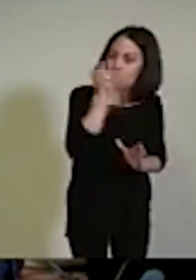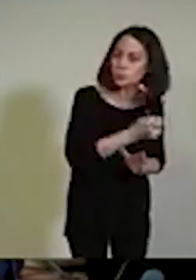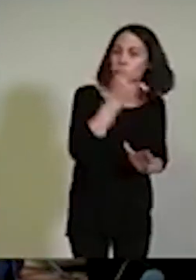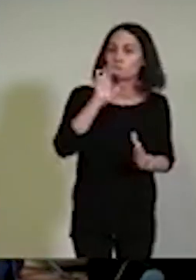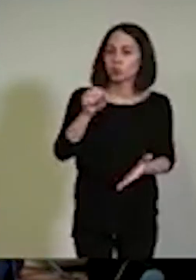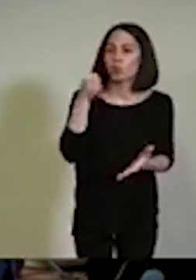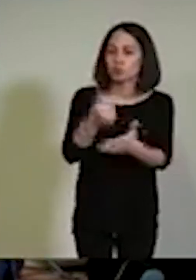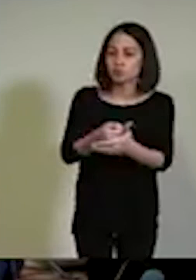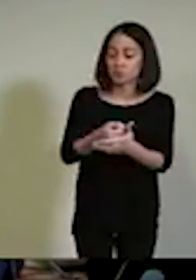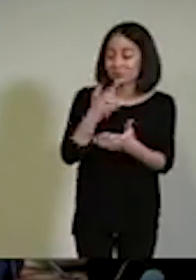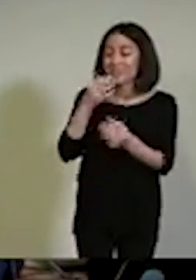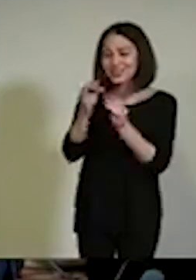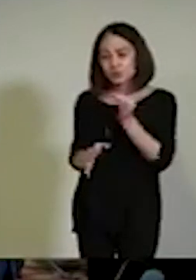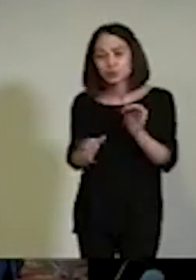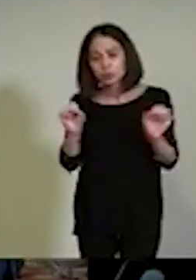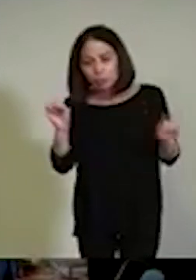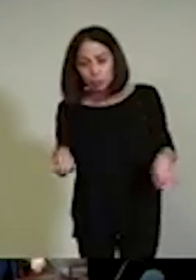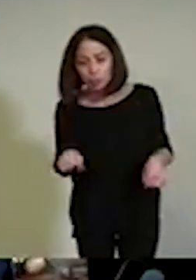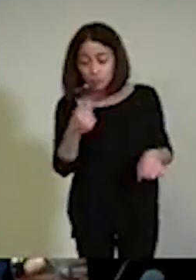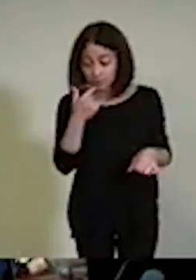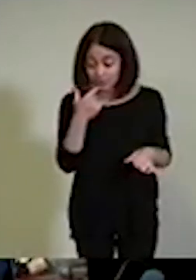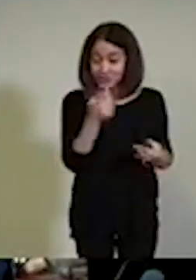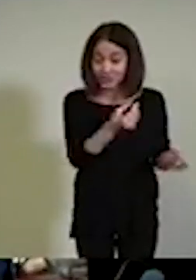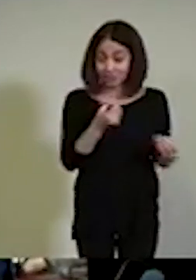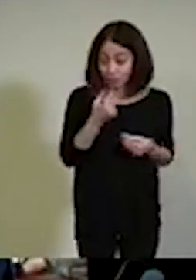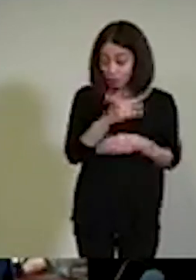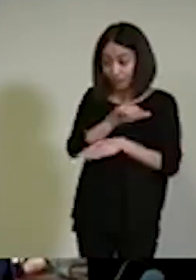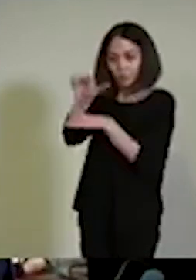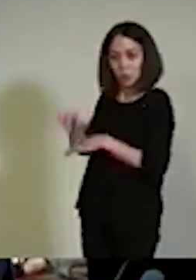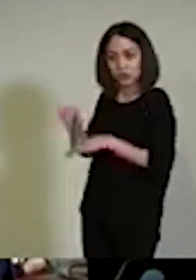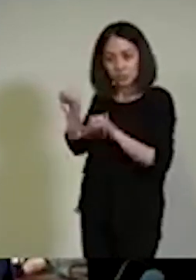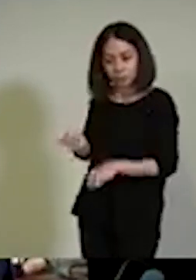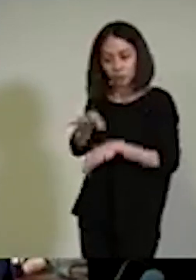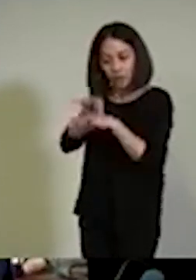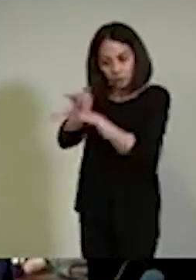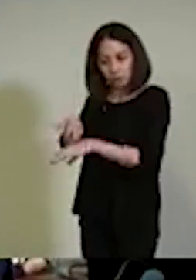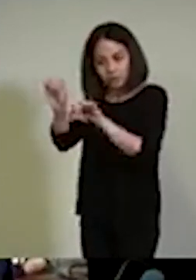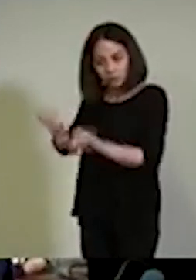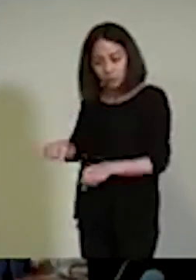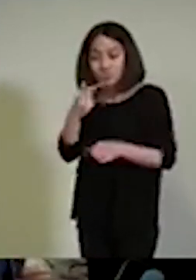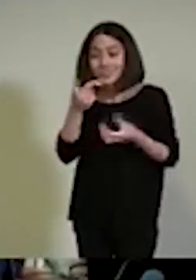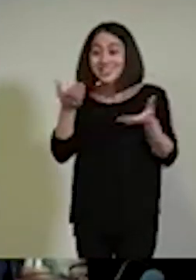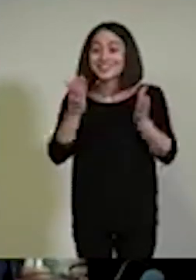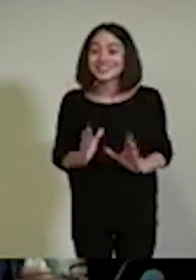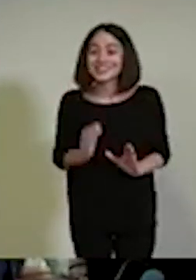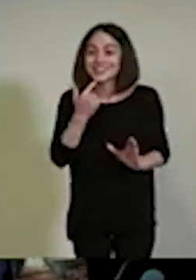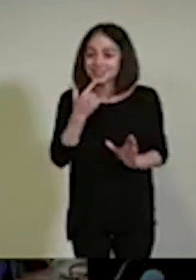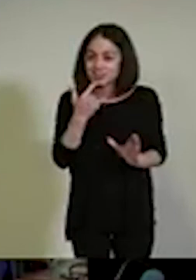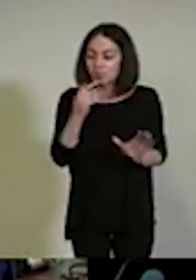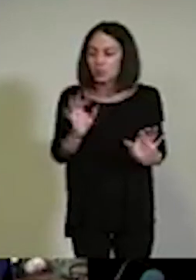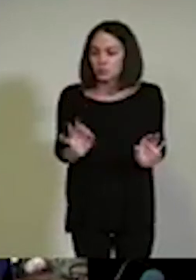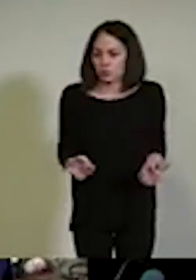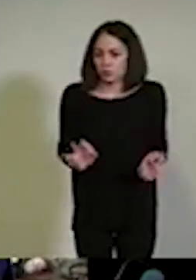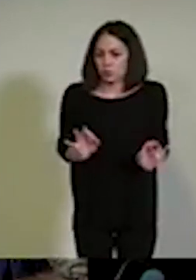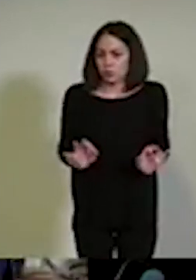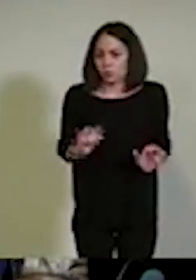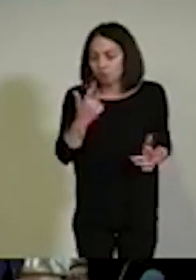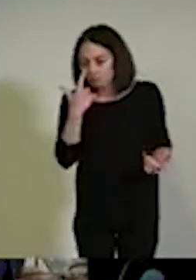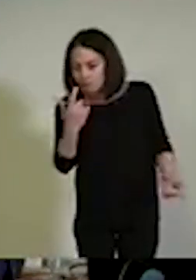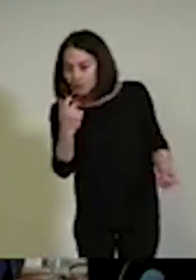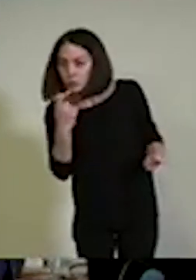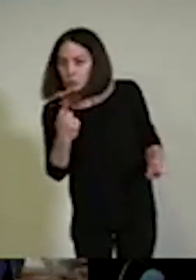solution. Elle permet de les protéger, de les accompagner. C'est une décision de prudence et d'humanité à l'égard de tous ces